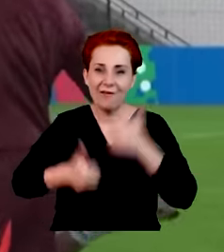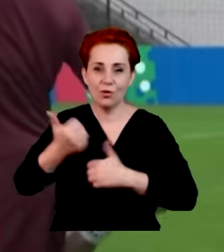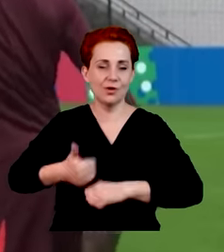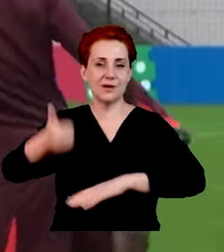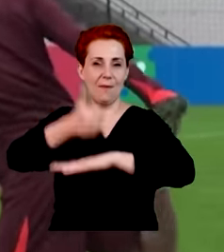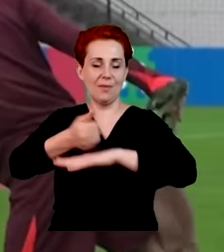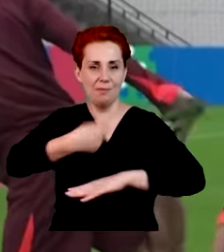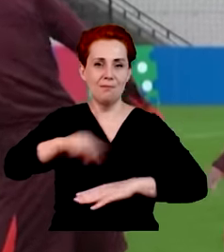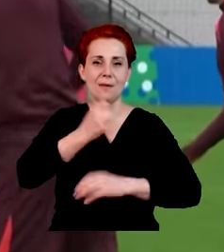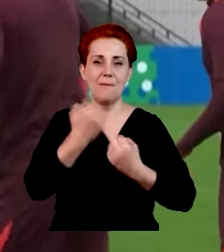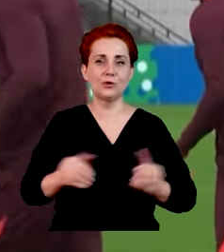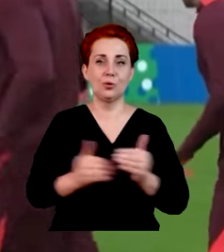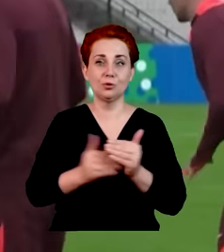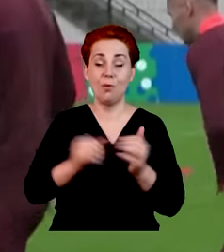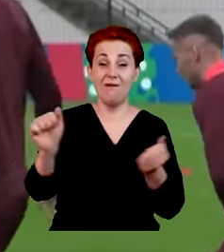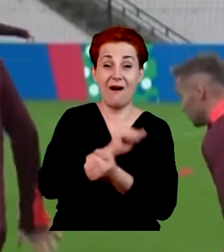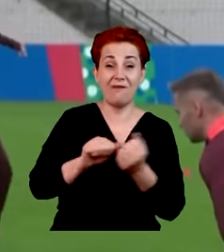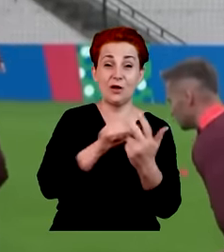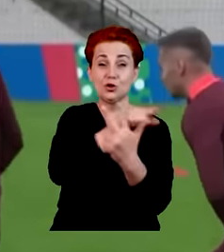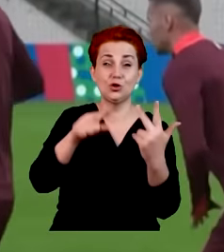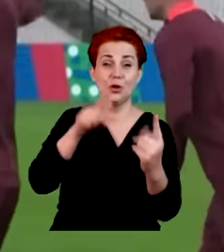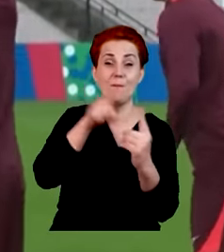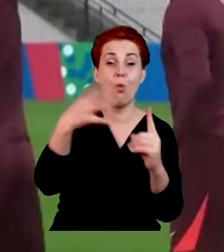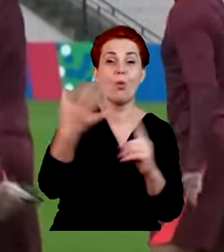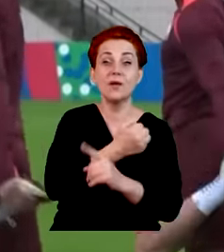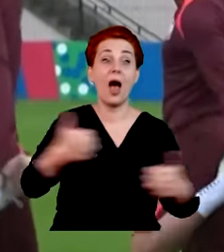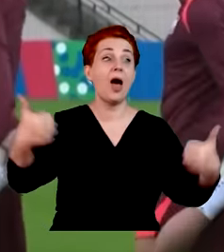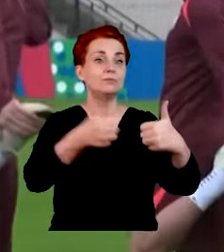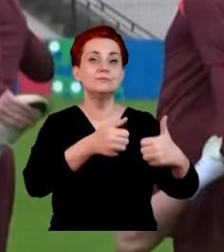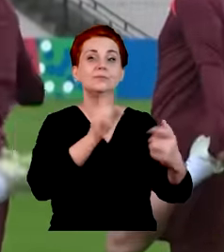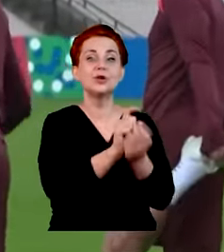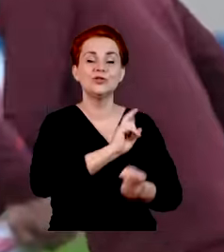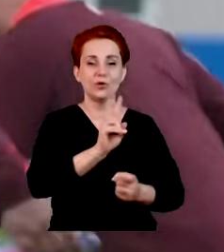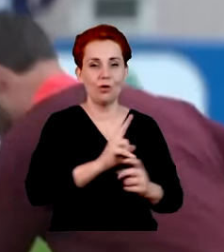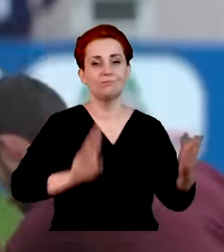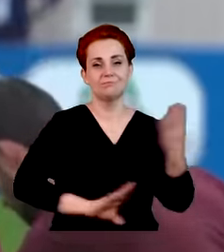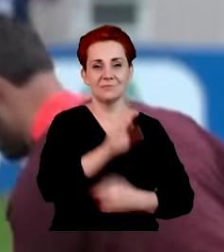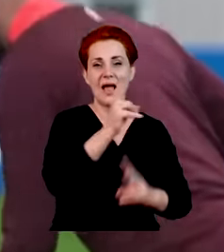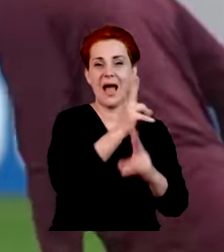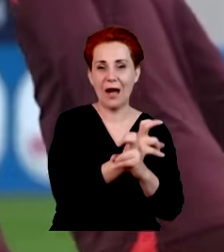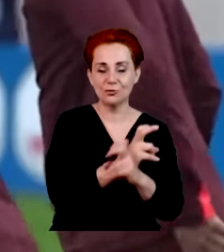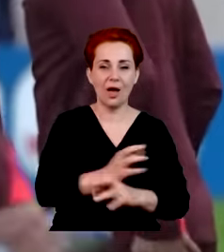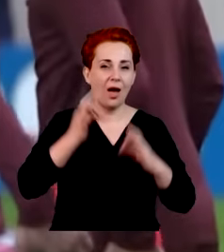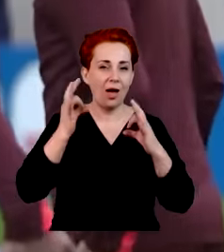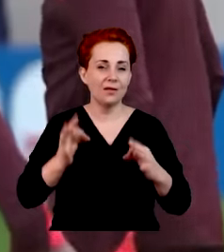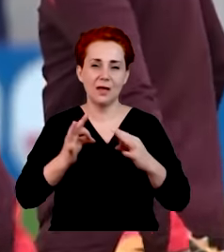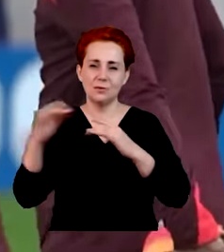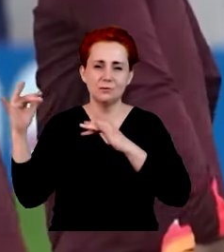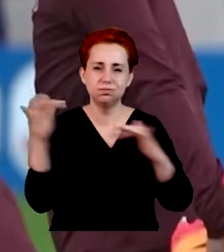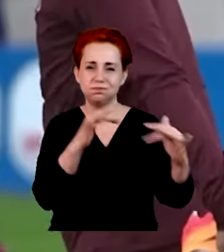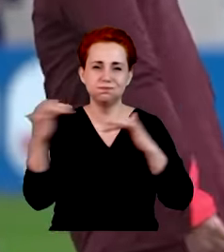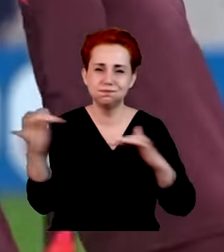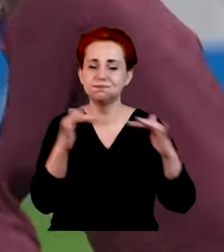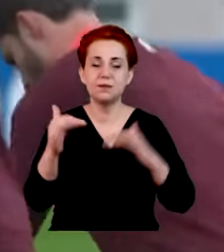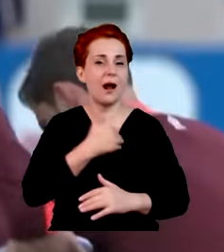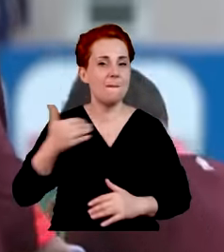w walce o trzy punkty A z kim zagrają biało-czerwoni zagrają z reprezentacją Austrii biało-czerwonych czeka twardy orzech do zgryzienia ale Polacy na